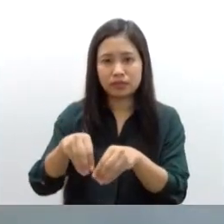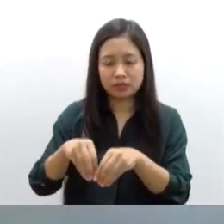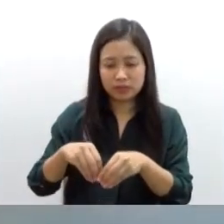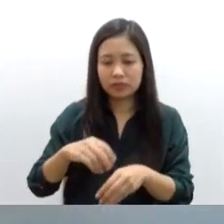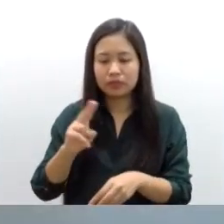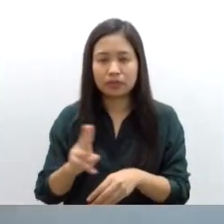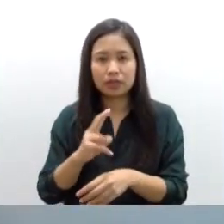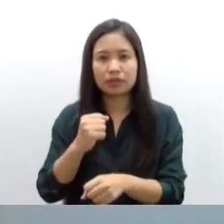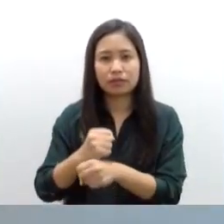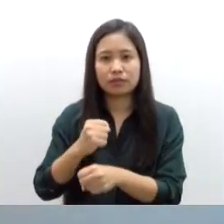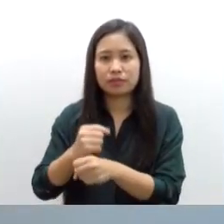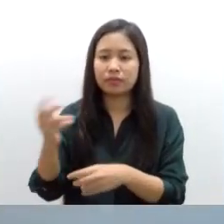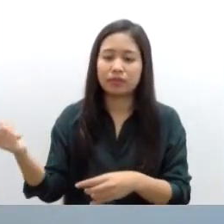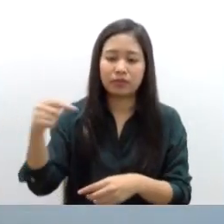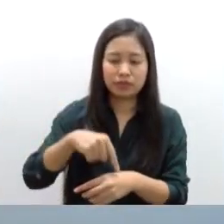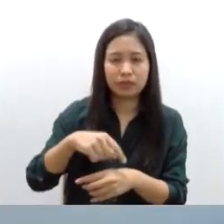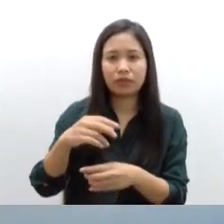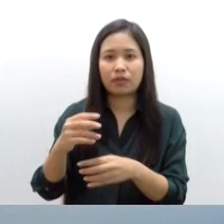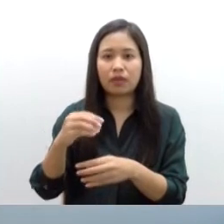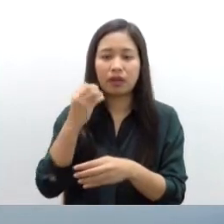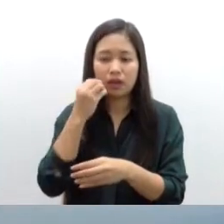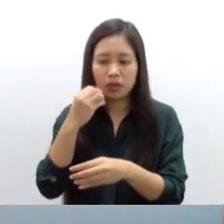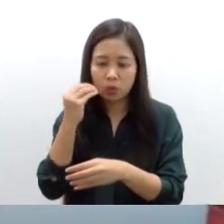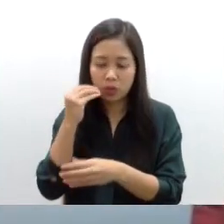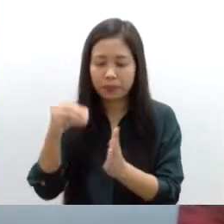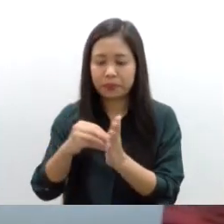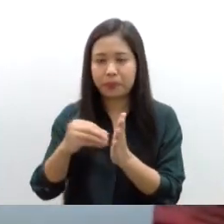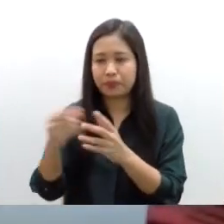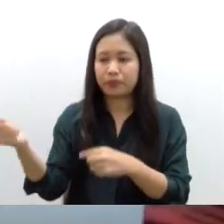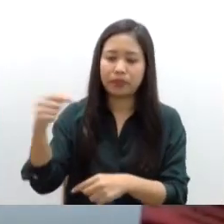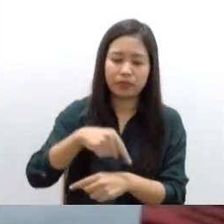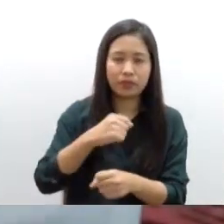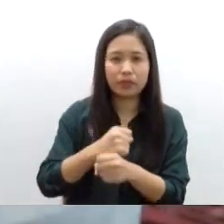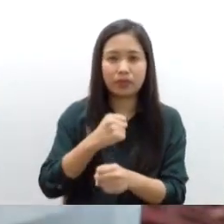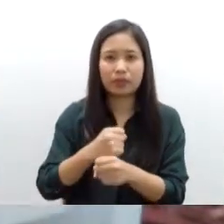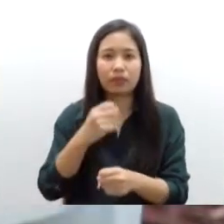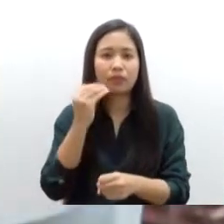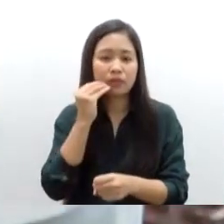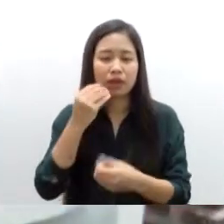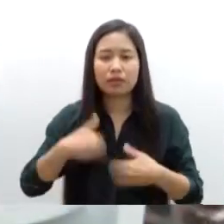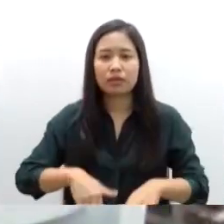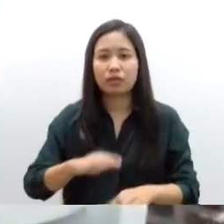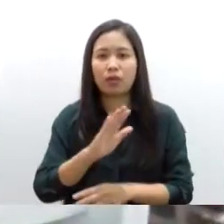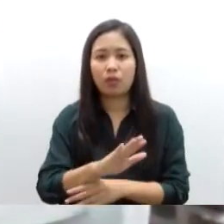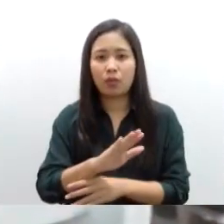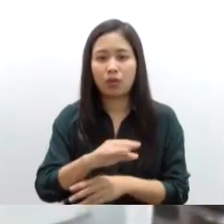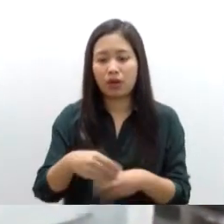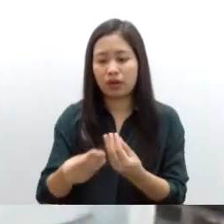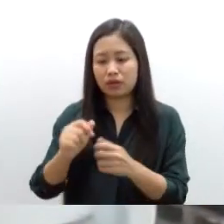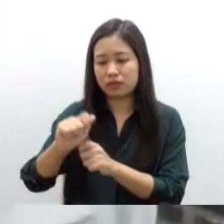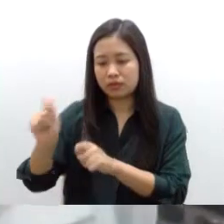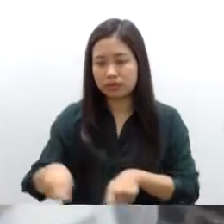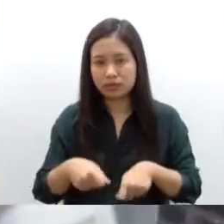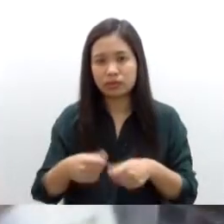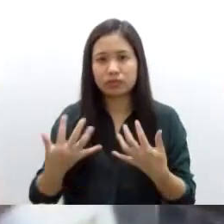ในเมืองจะได้หันมาให้ความสนใจถิ่นที่อยู่และกลับมาทำมาหากินที่บ้านเกิดและให้เกษตรกรรวมตัว